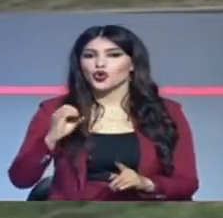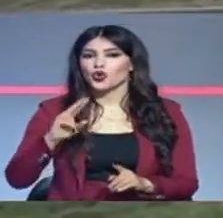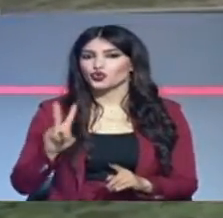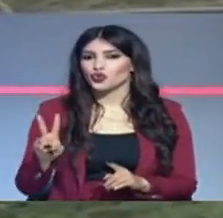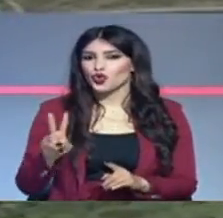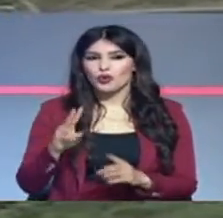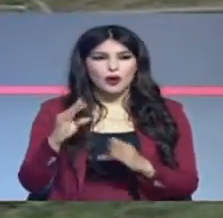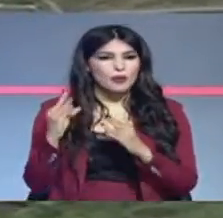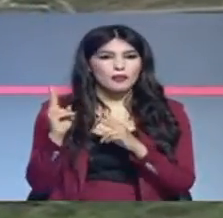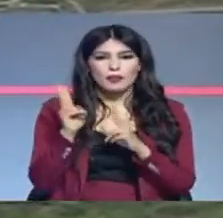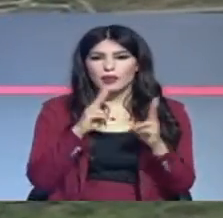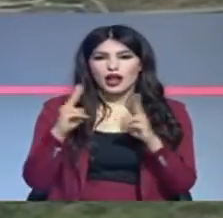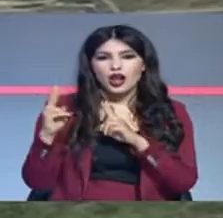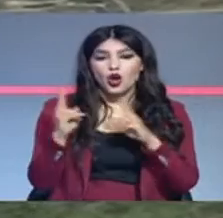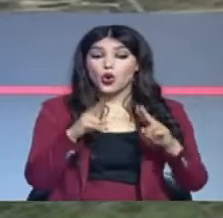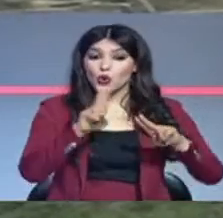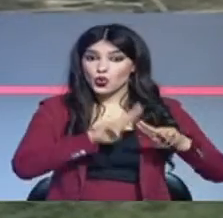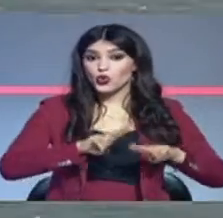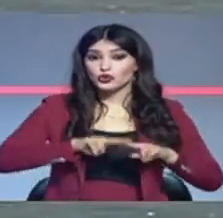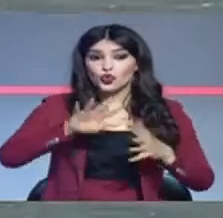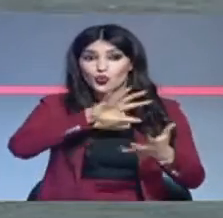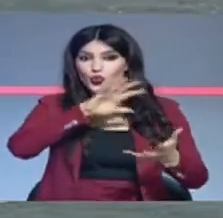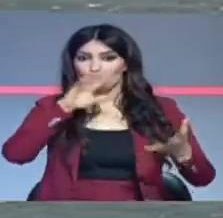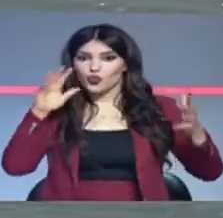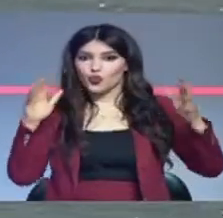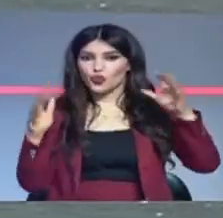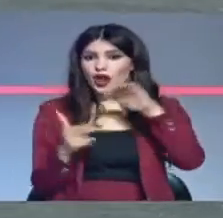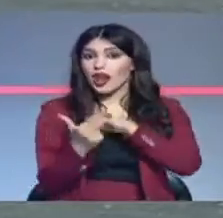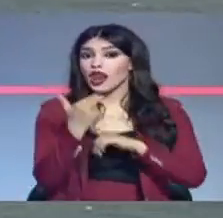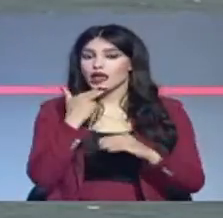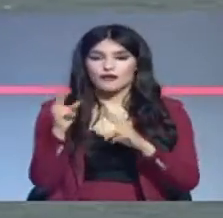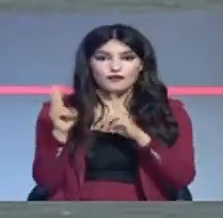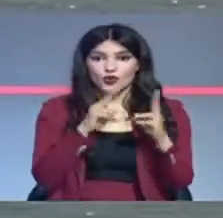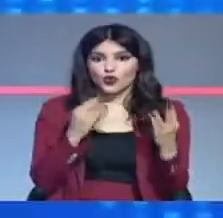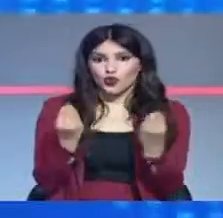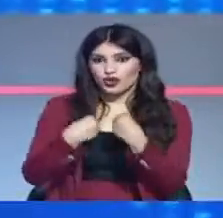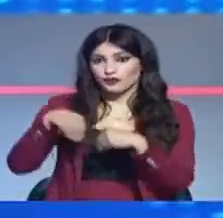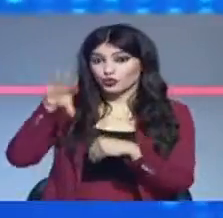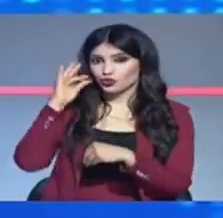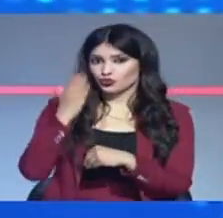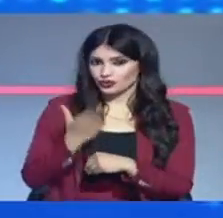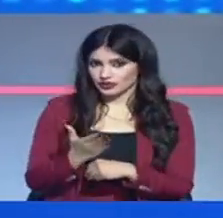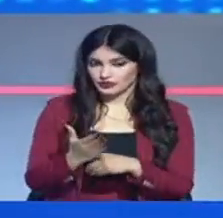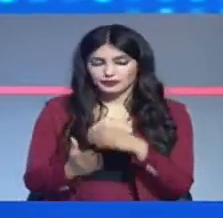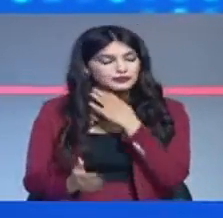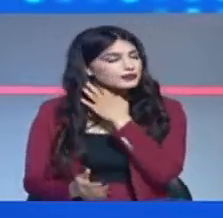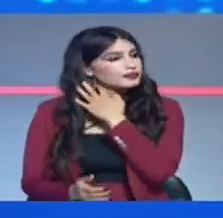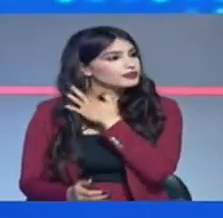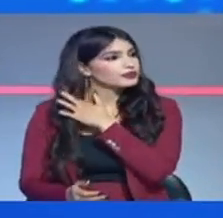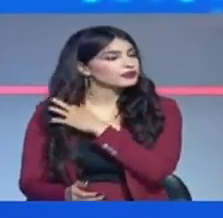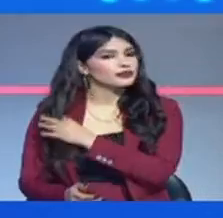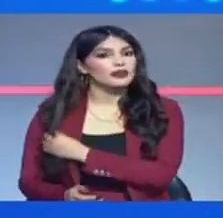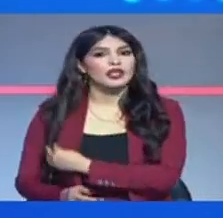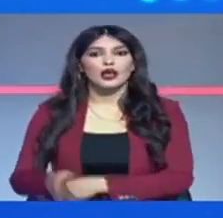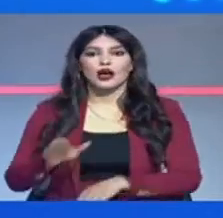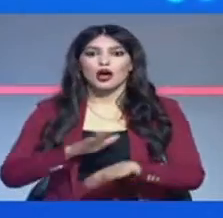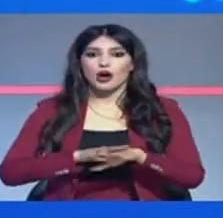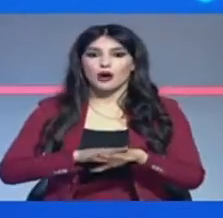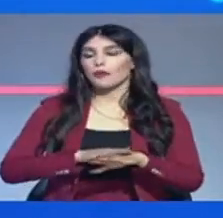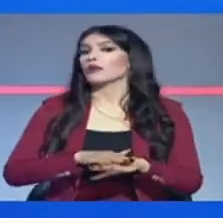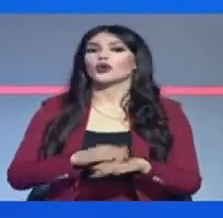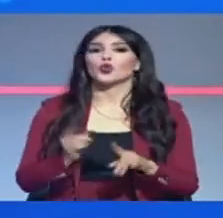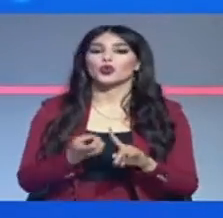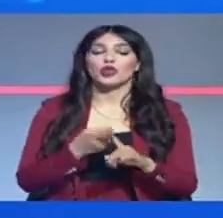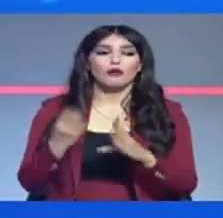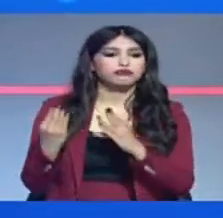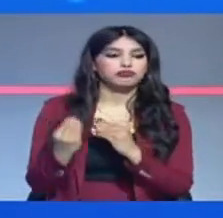بالاضافه الى تحسن في جده الهواء وسط المدن التونسيه في شان اخر فضيحه بيئيه